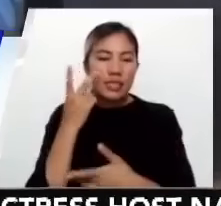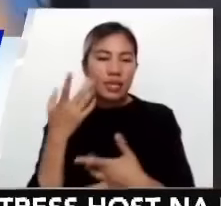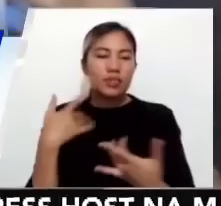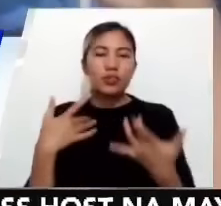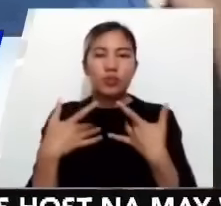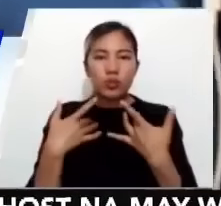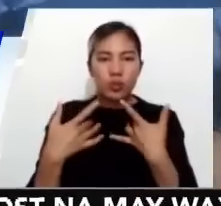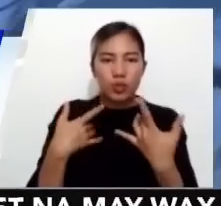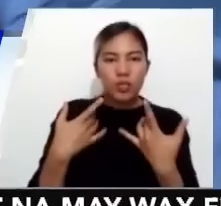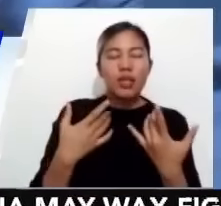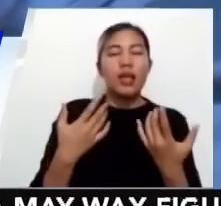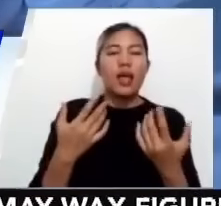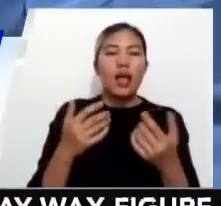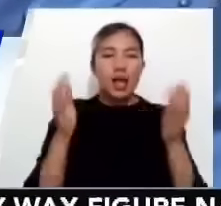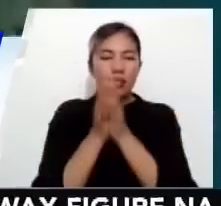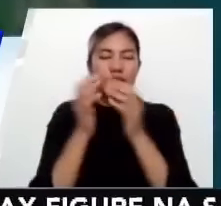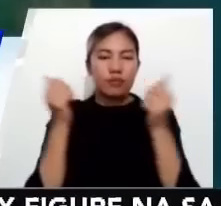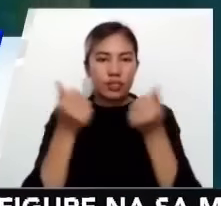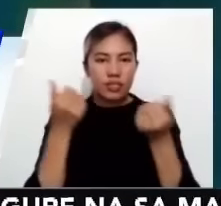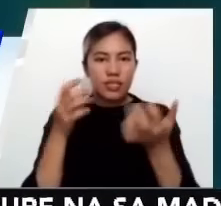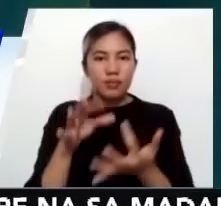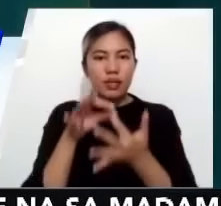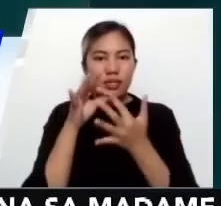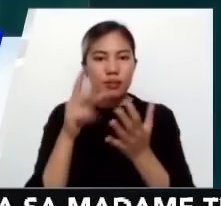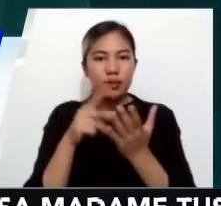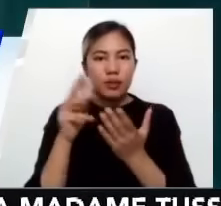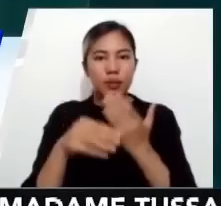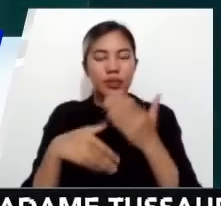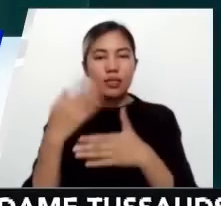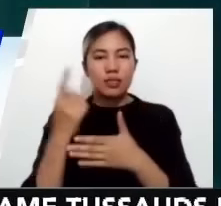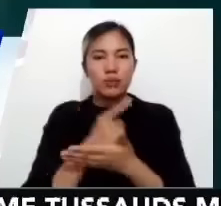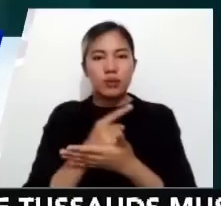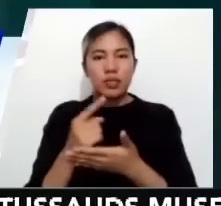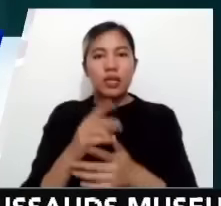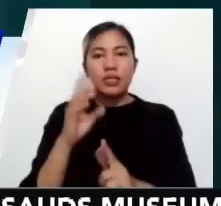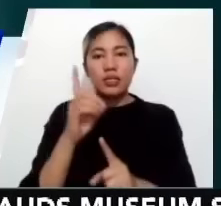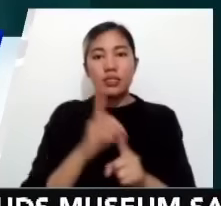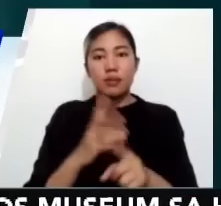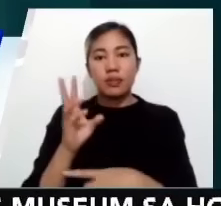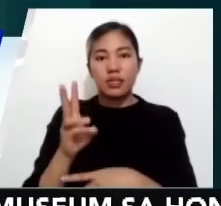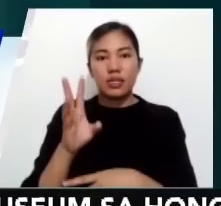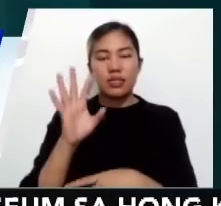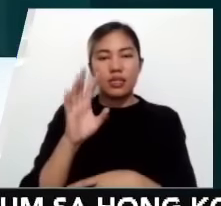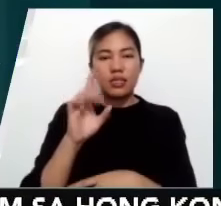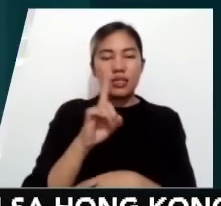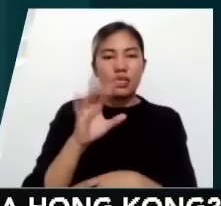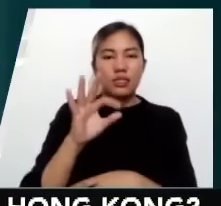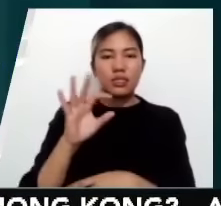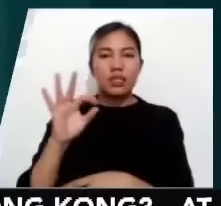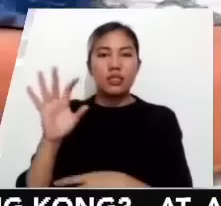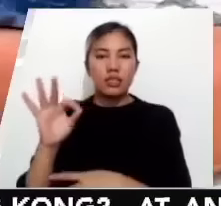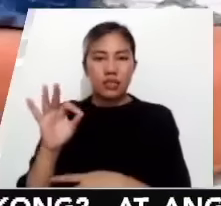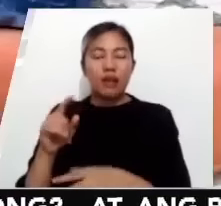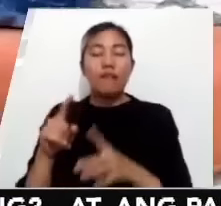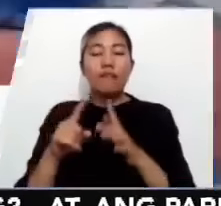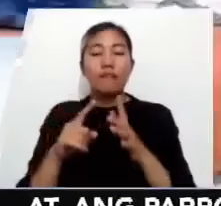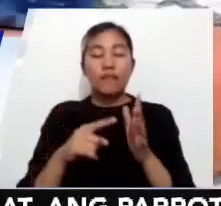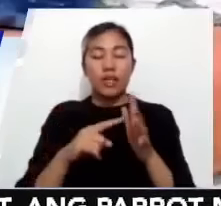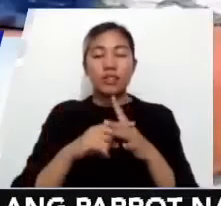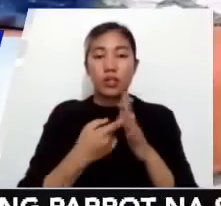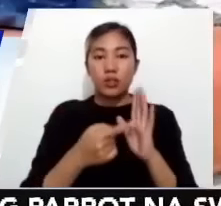special nila next week, December 6, 1999, nang unang umere ang unang hirit. This